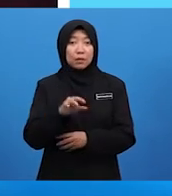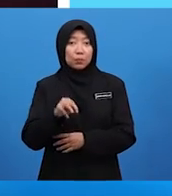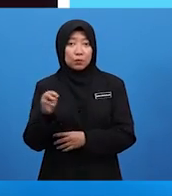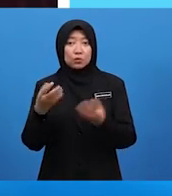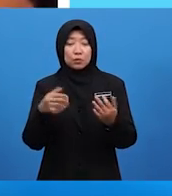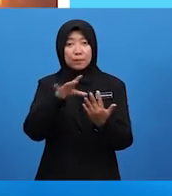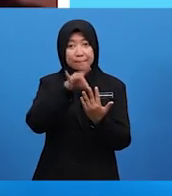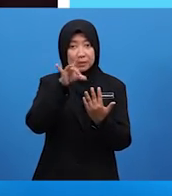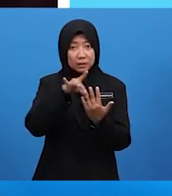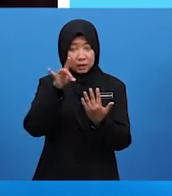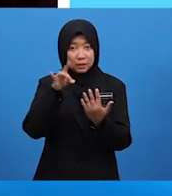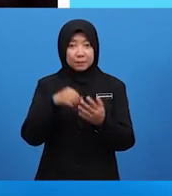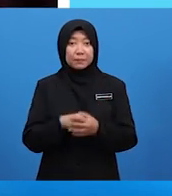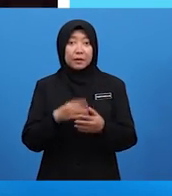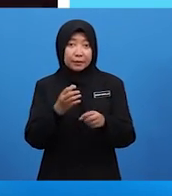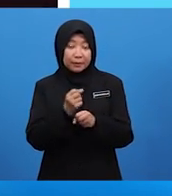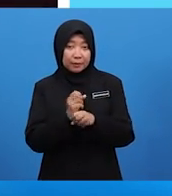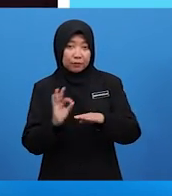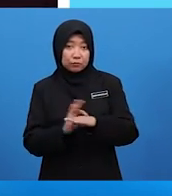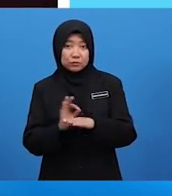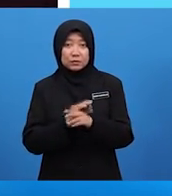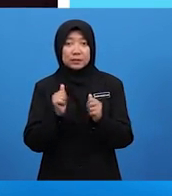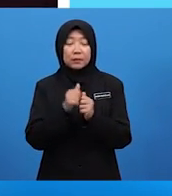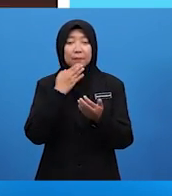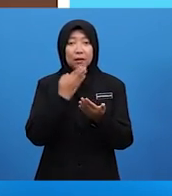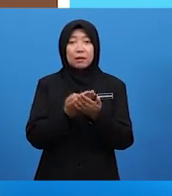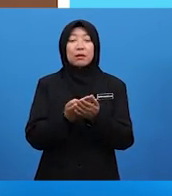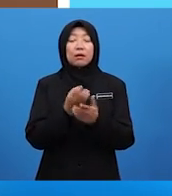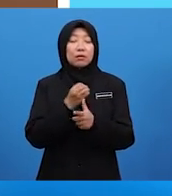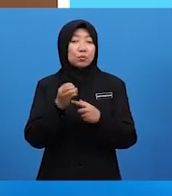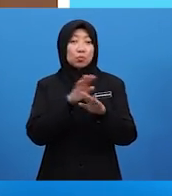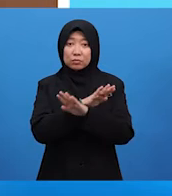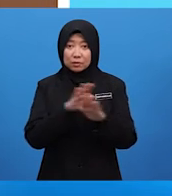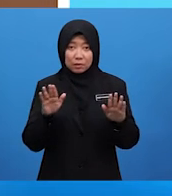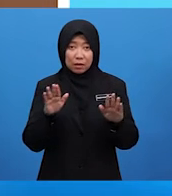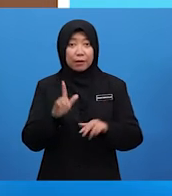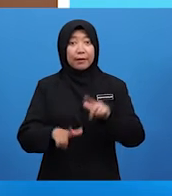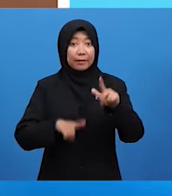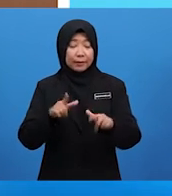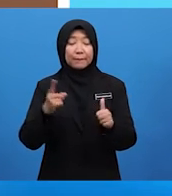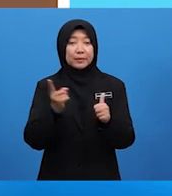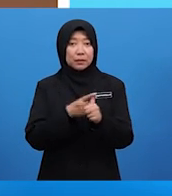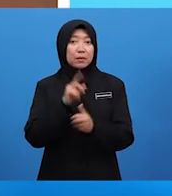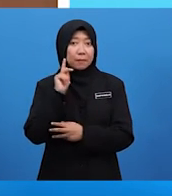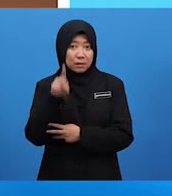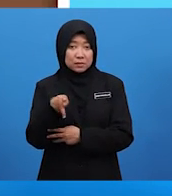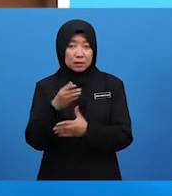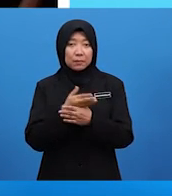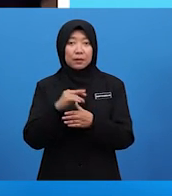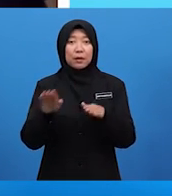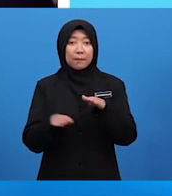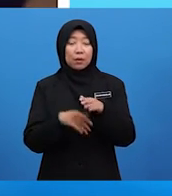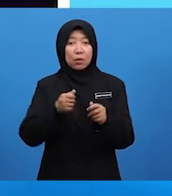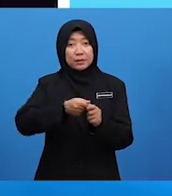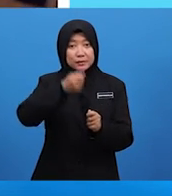pilih sama ada ianya dapat berfungsi dengan baik atau tidak. Langkah pertama, pastikan bahagian bawah